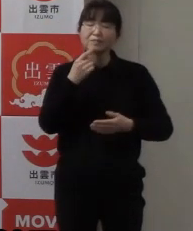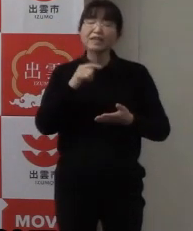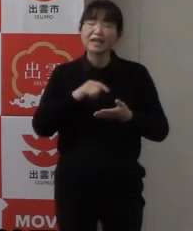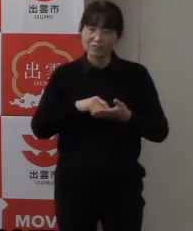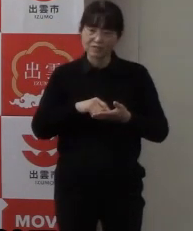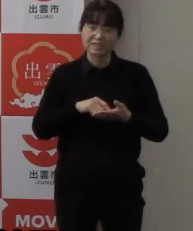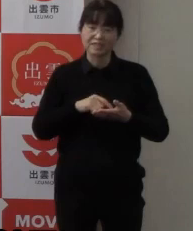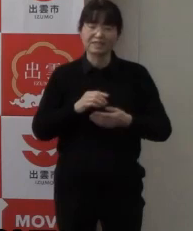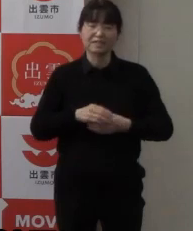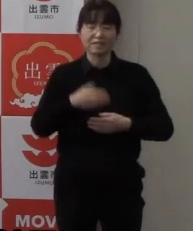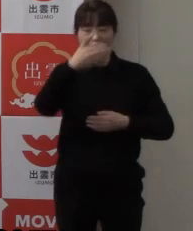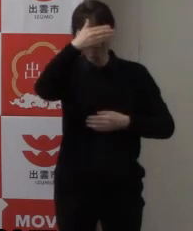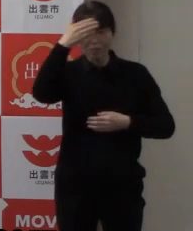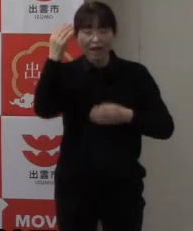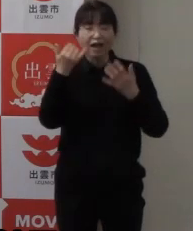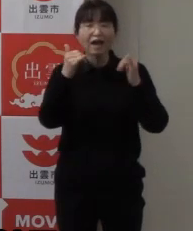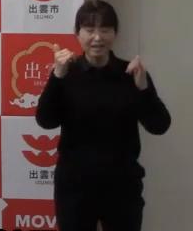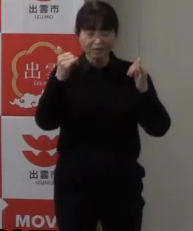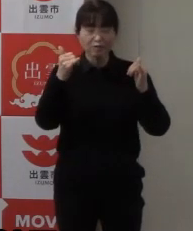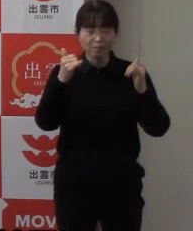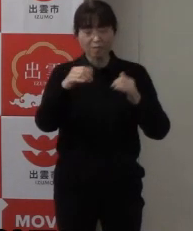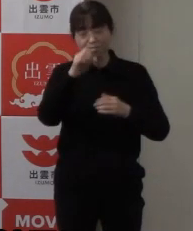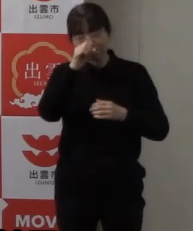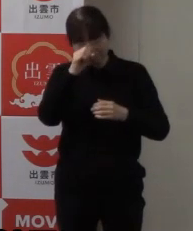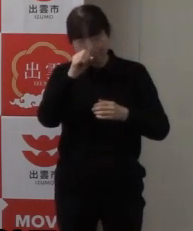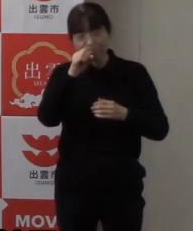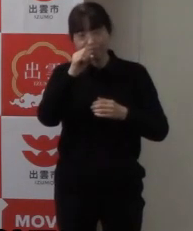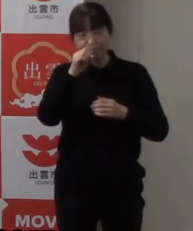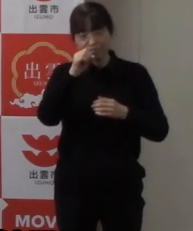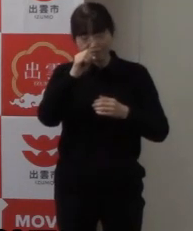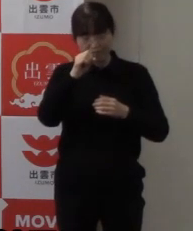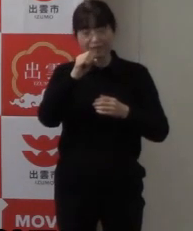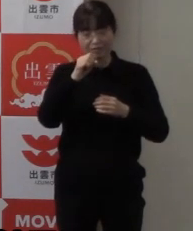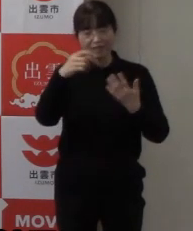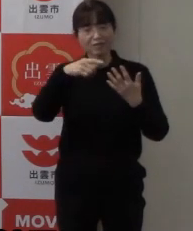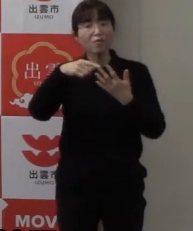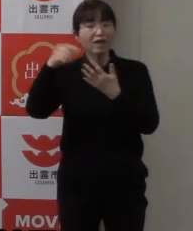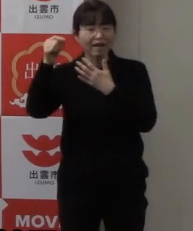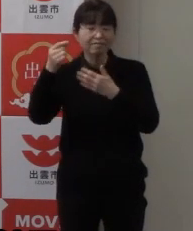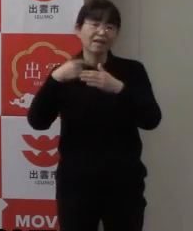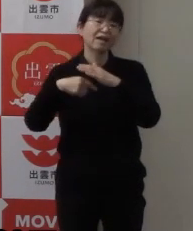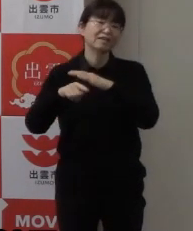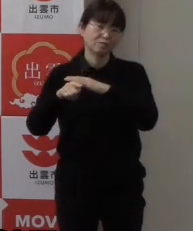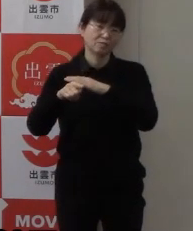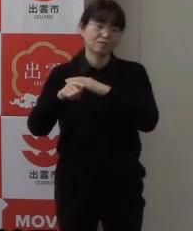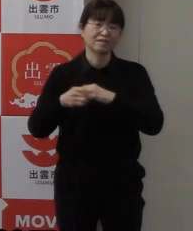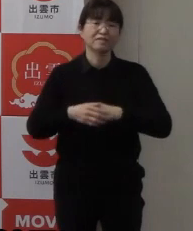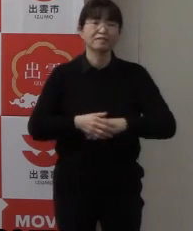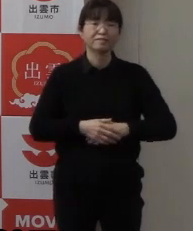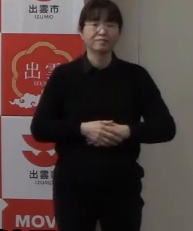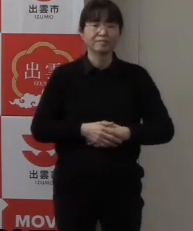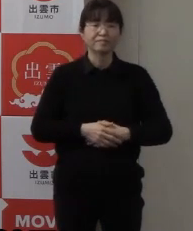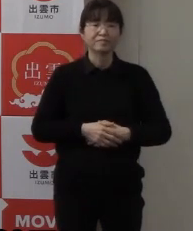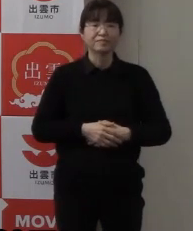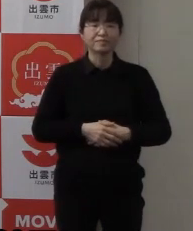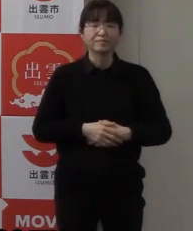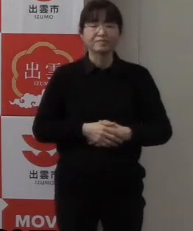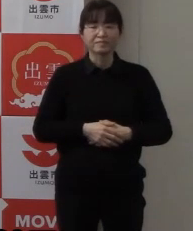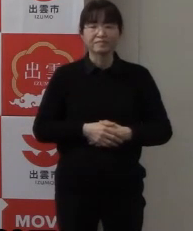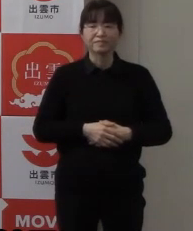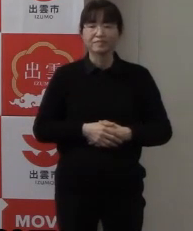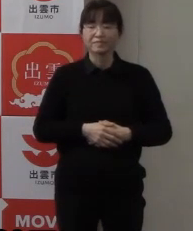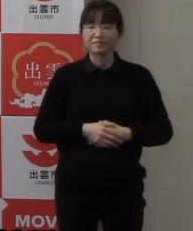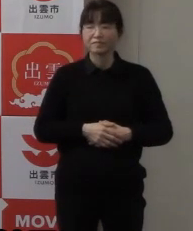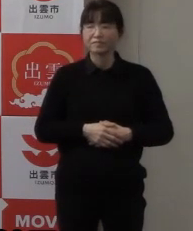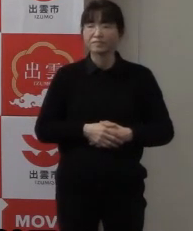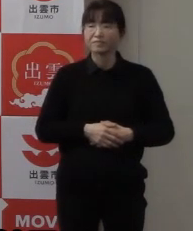ですね、若い人にも馴染みやすいみたい、そういうようなことが選定理由にあったということであります。 なおです